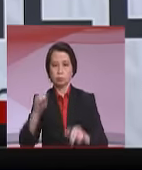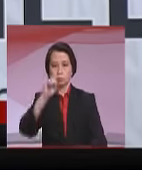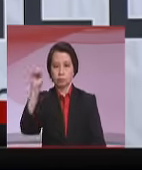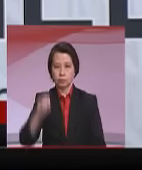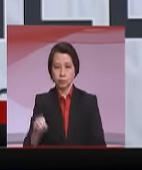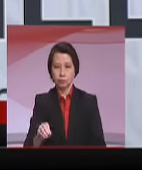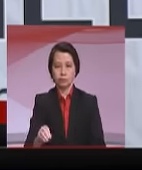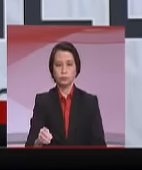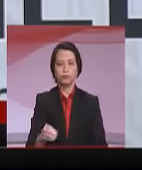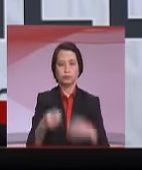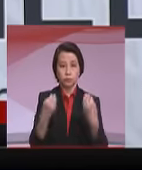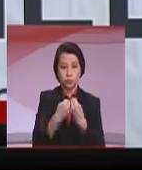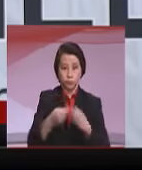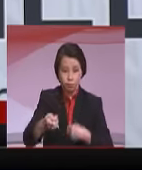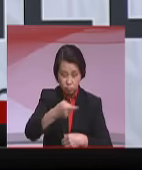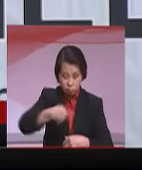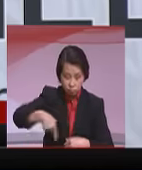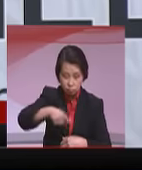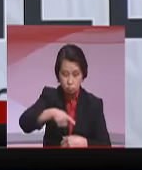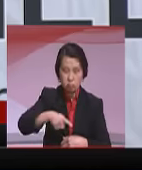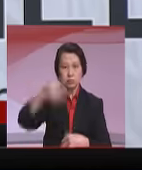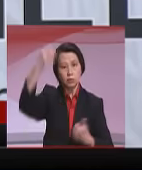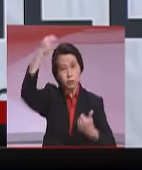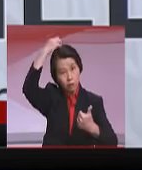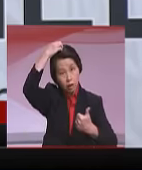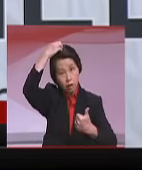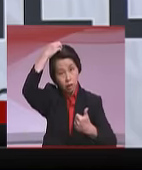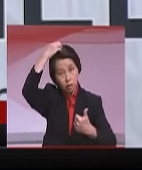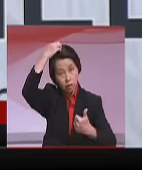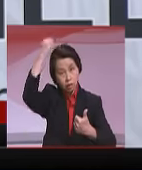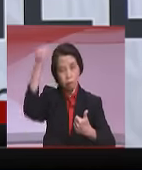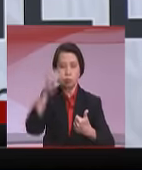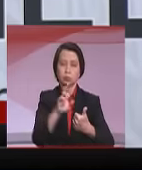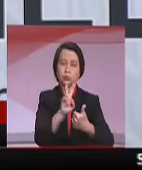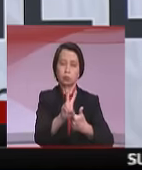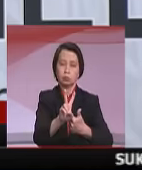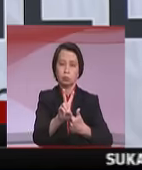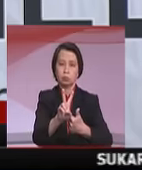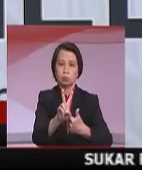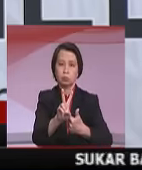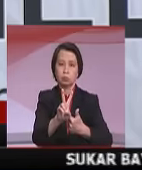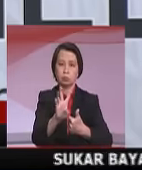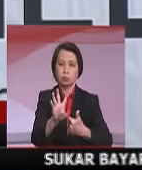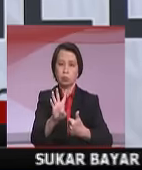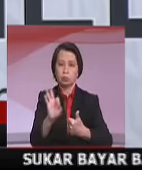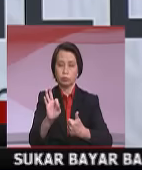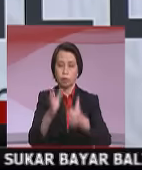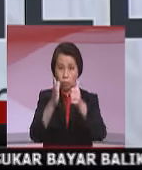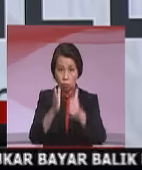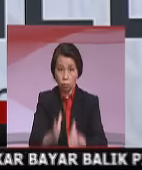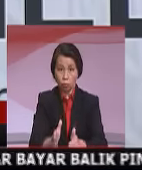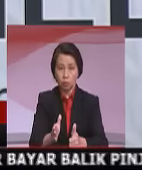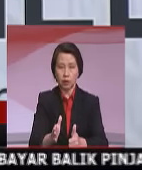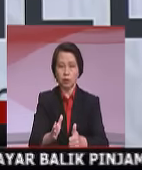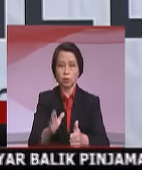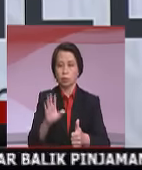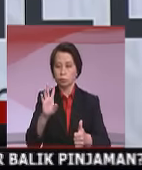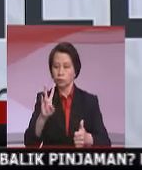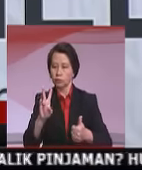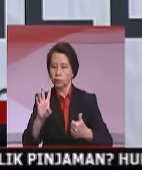39.2%. Daripada jumlah ini, negeri Selangor melaporkan sebanyak 249 kes, iaitu